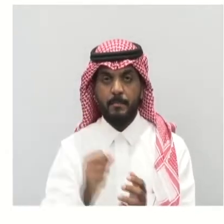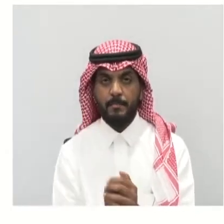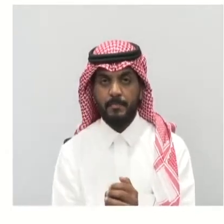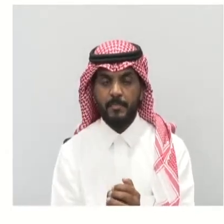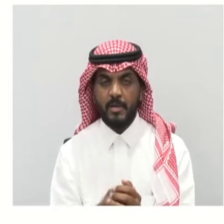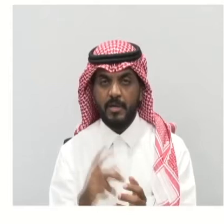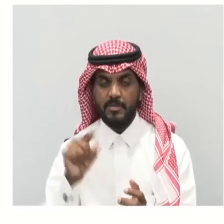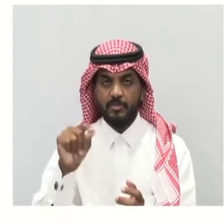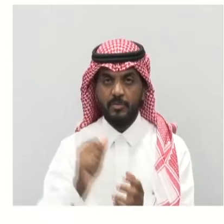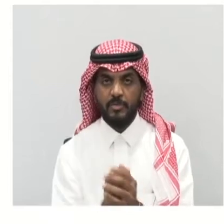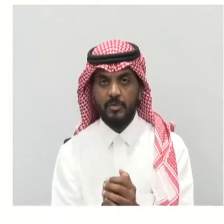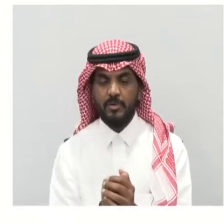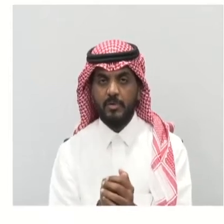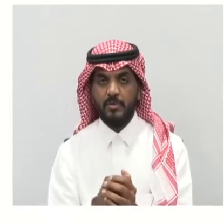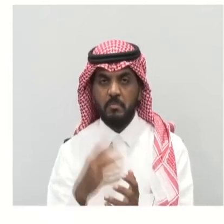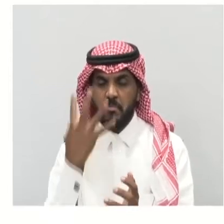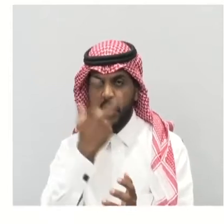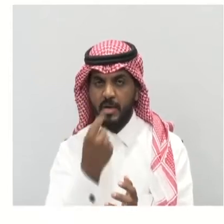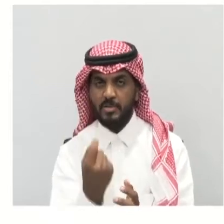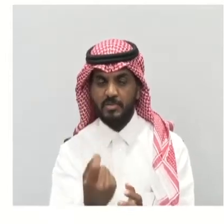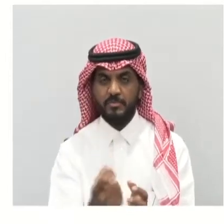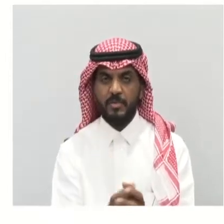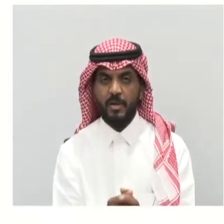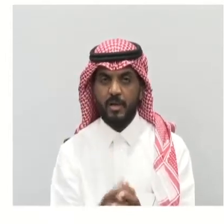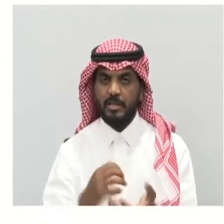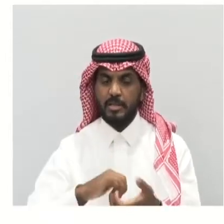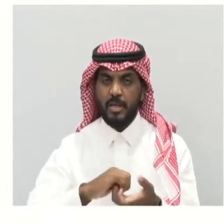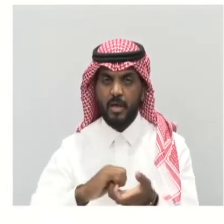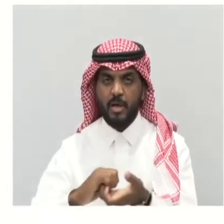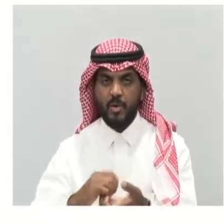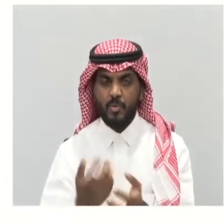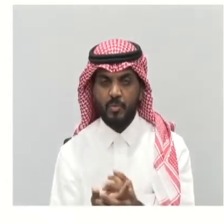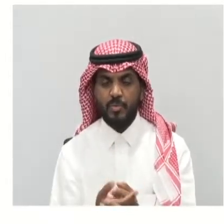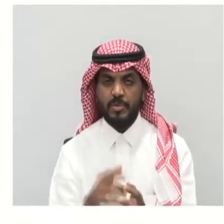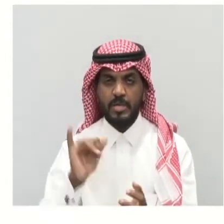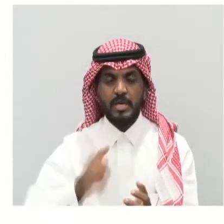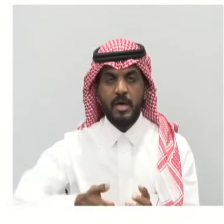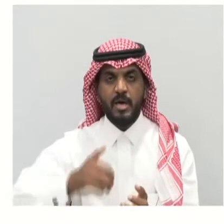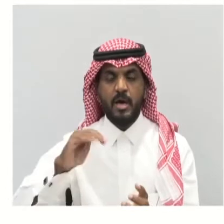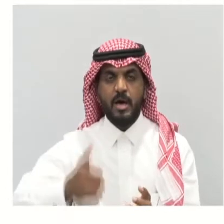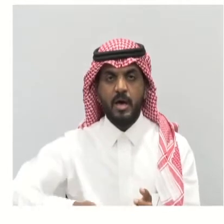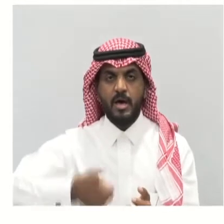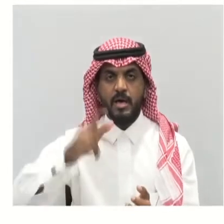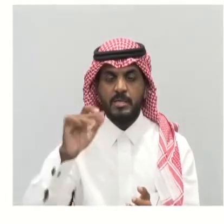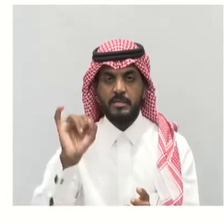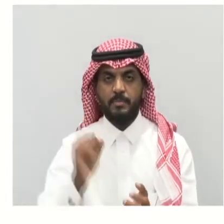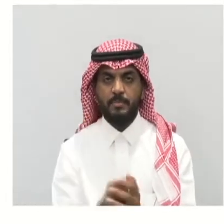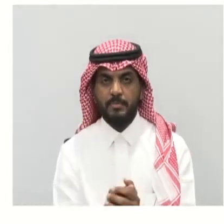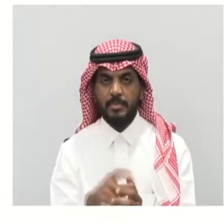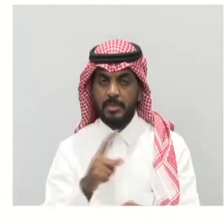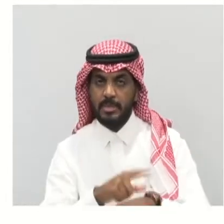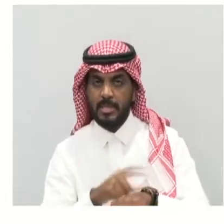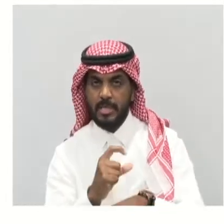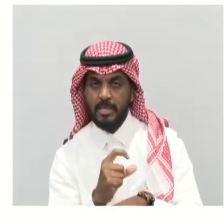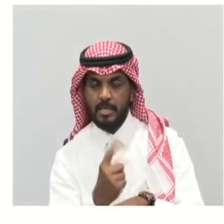أحسنتم يا رائعين، ما أجمل التعاون يا حازم. أحسنتم. الآن صغاري دقيقة واحدة،